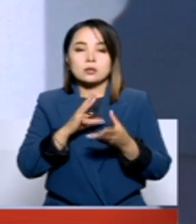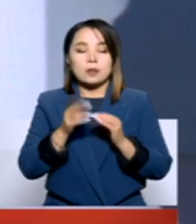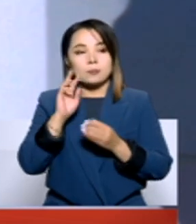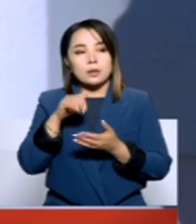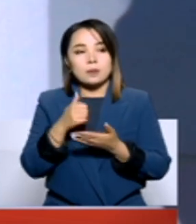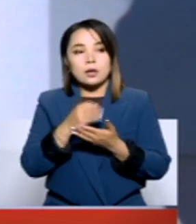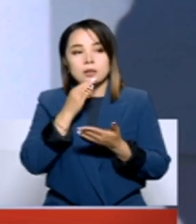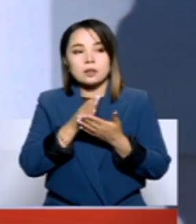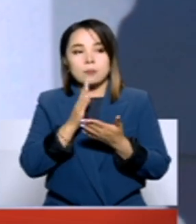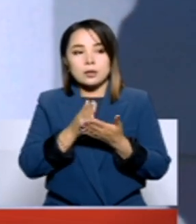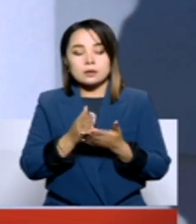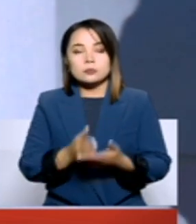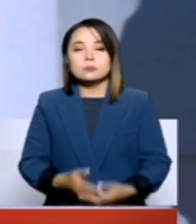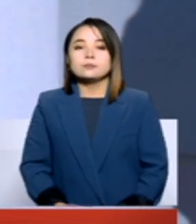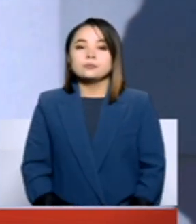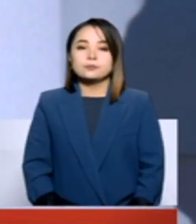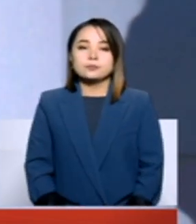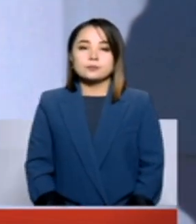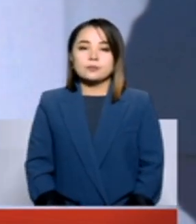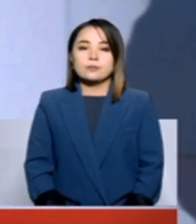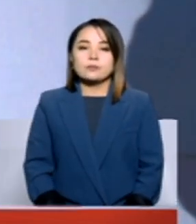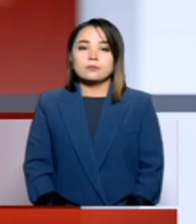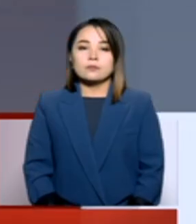мемлекет басшысы.